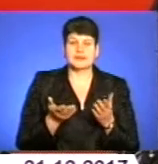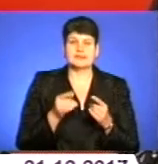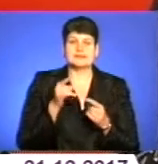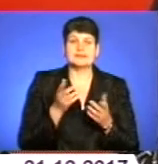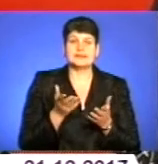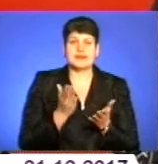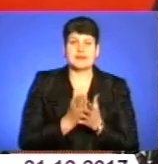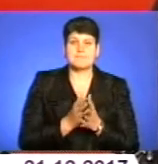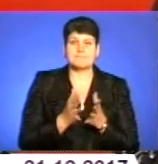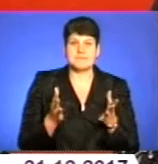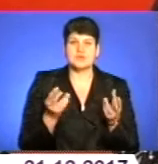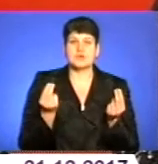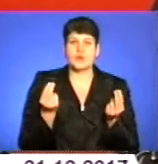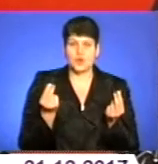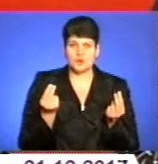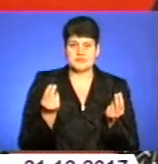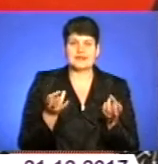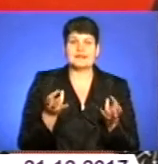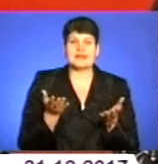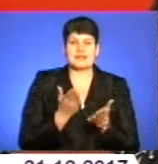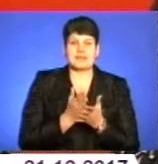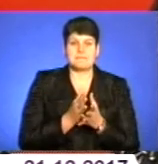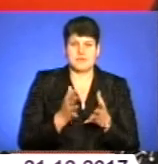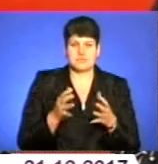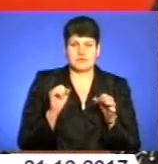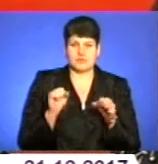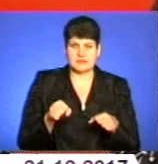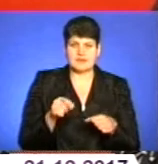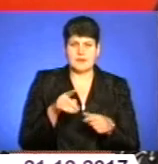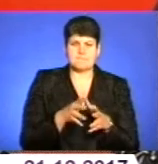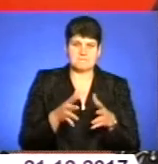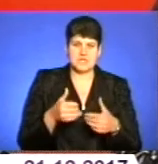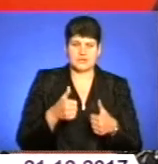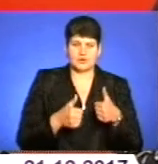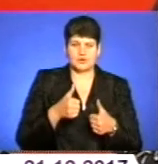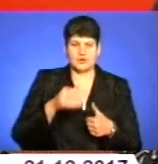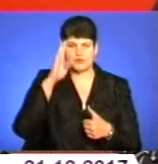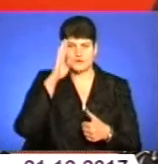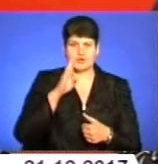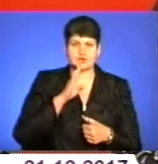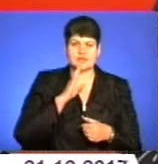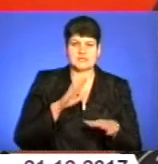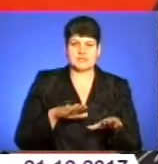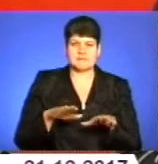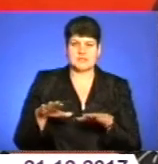більше грошей, де більше ресурсів, тим більша конкуренція чоловіків і жінок за